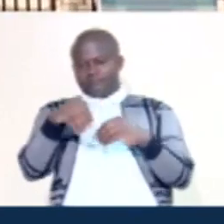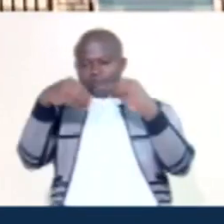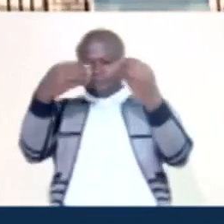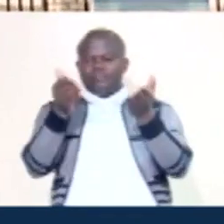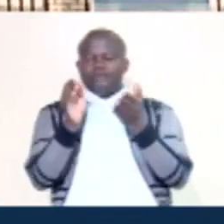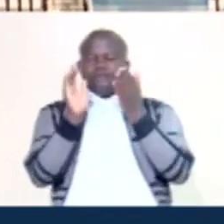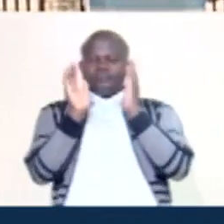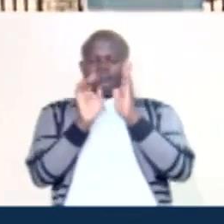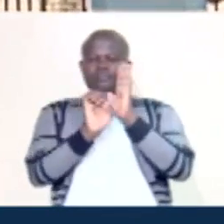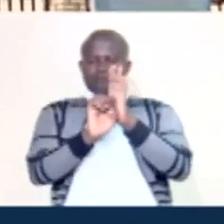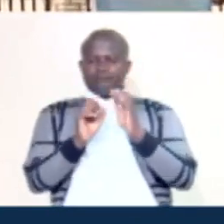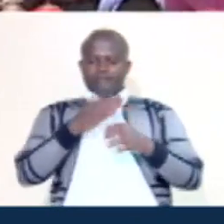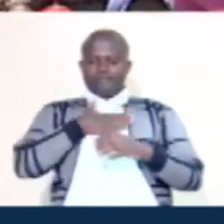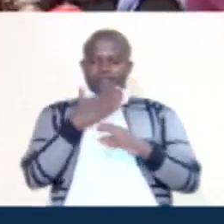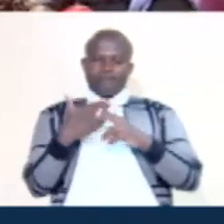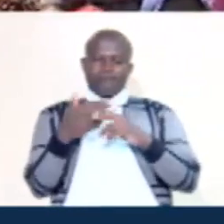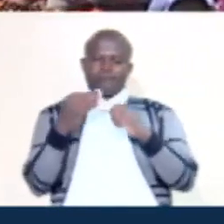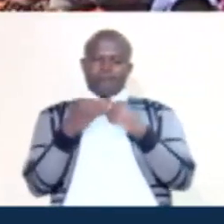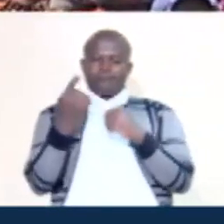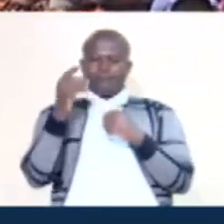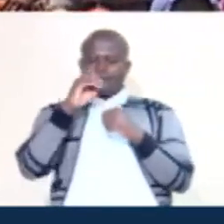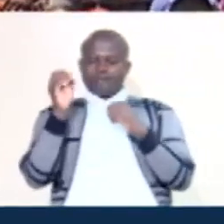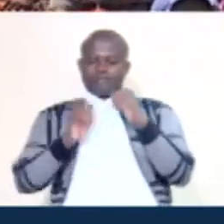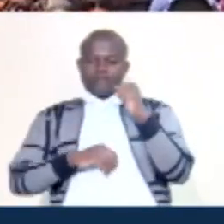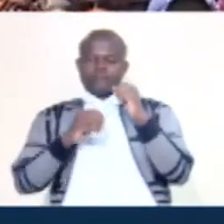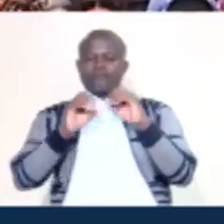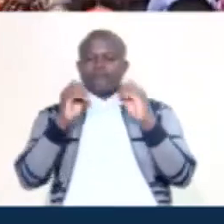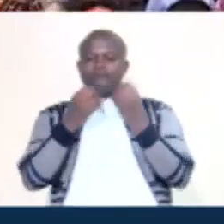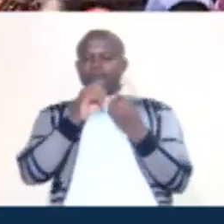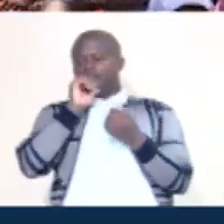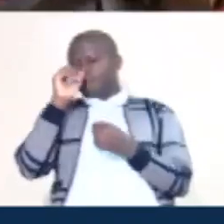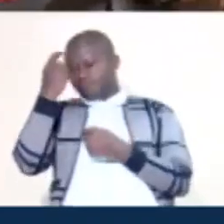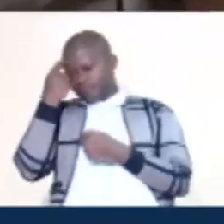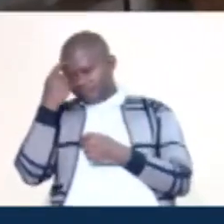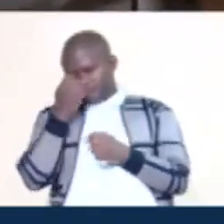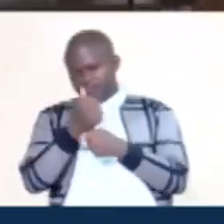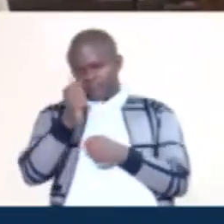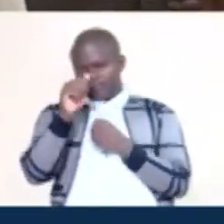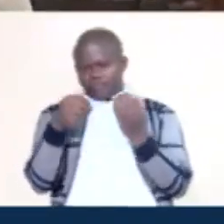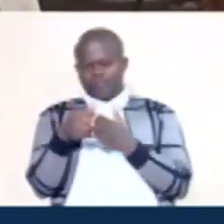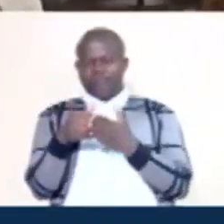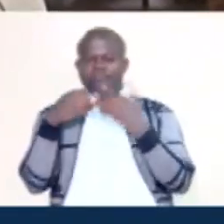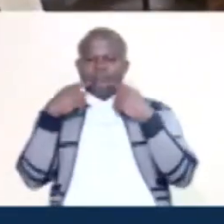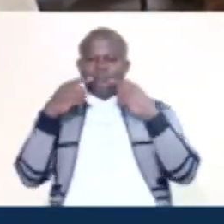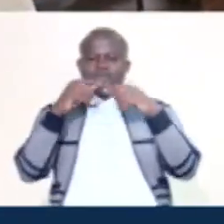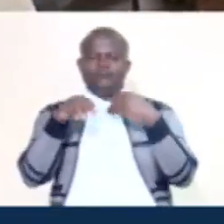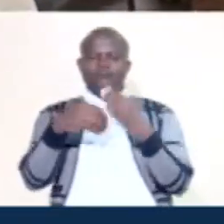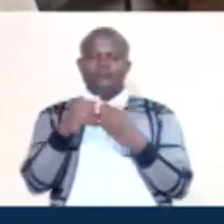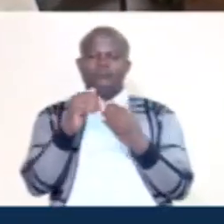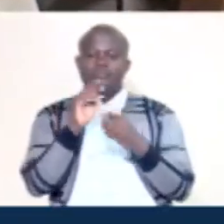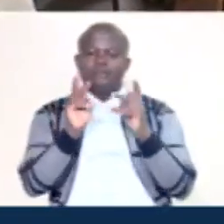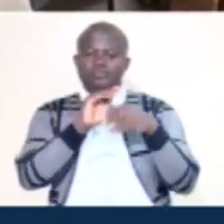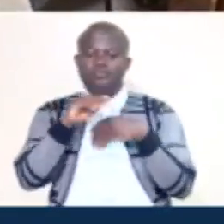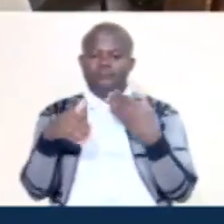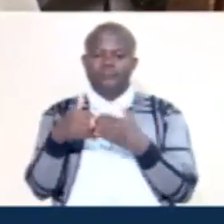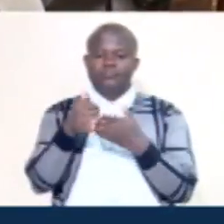kigero gishimishije cya 81% naho imiryango itari iya leta abikorera itangazamakuru n'abaturage